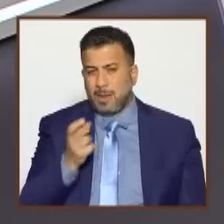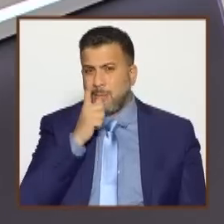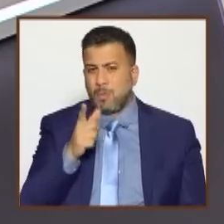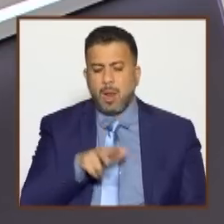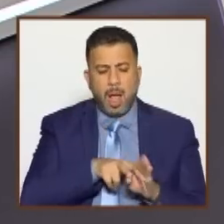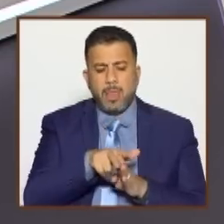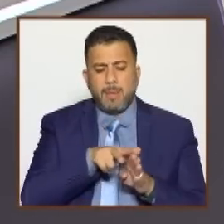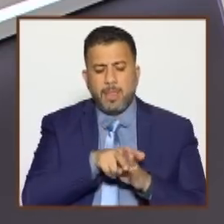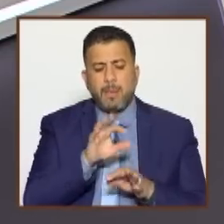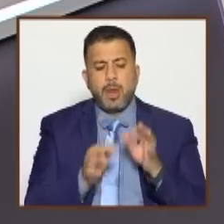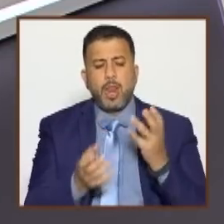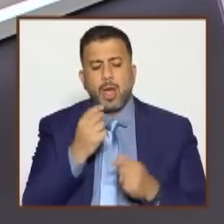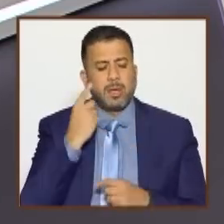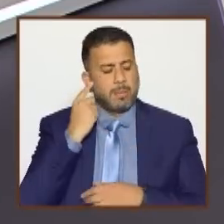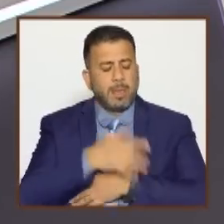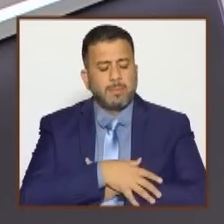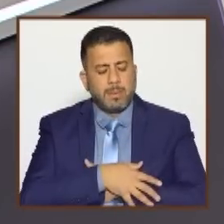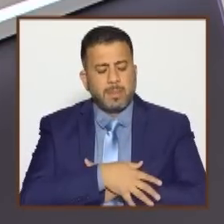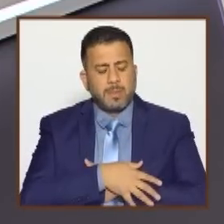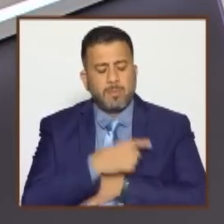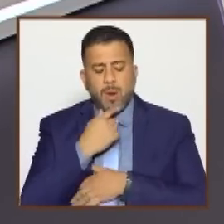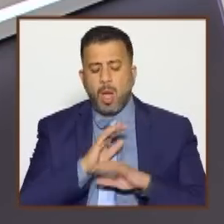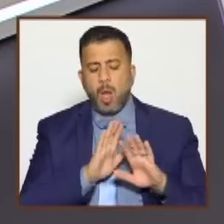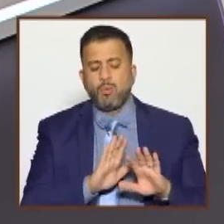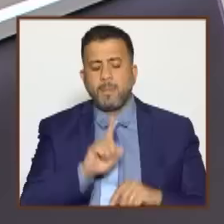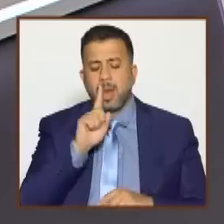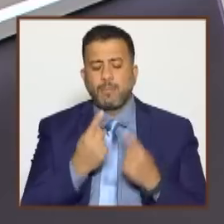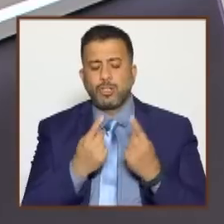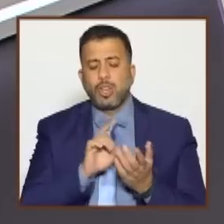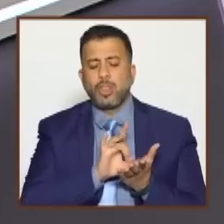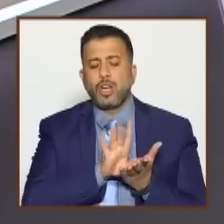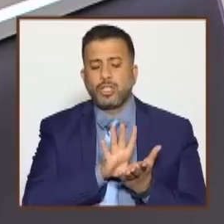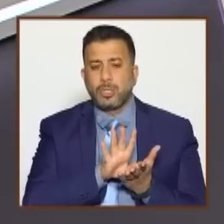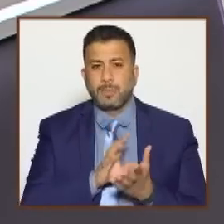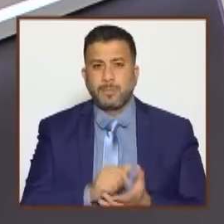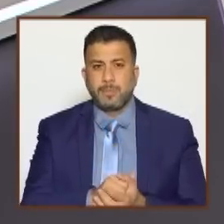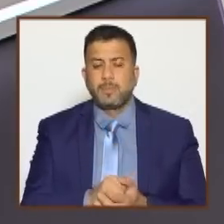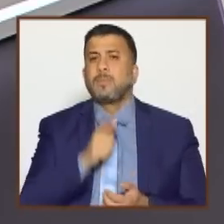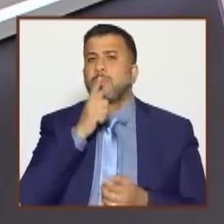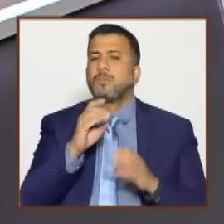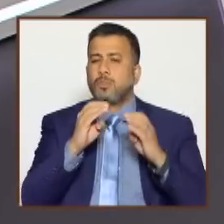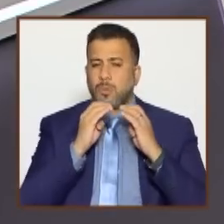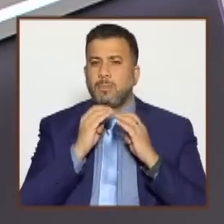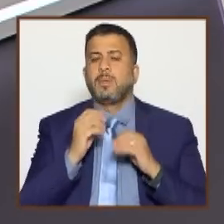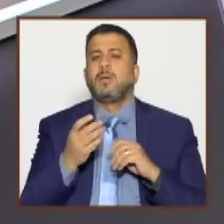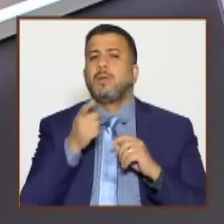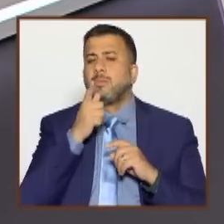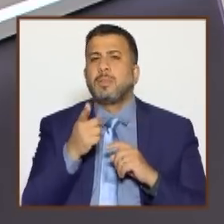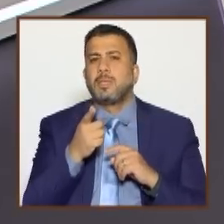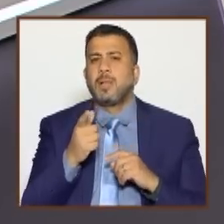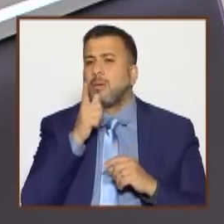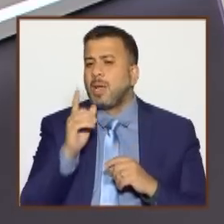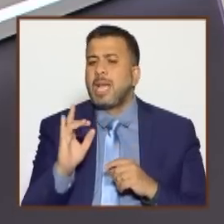نستعيذ؟ إن شاء الله. نعم. هل هنالك جلسة اسمها جلسة الحبو، وما حكمها؟